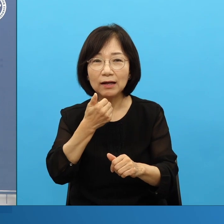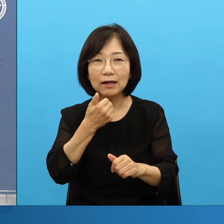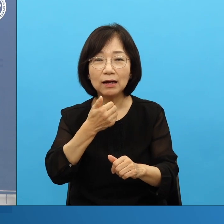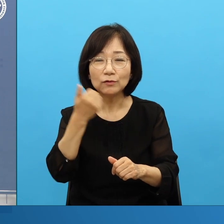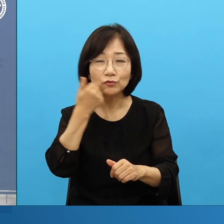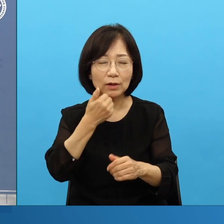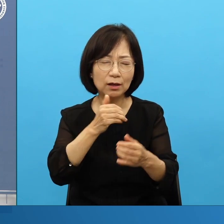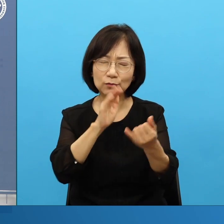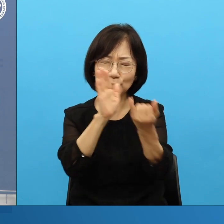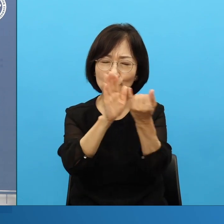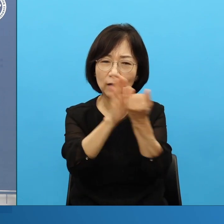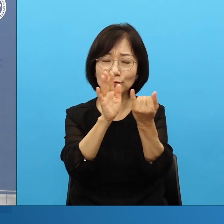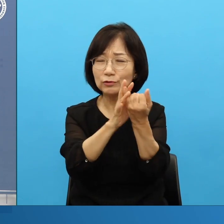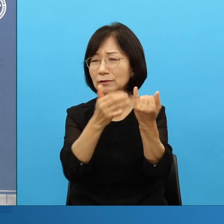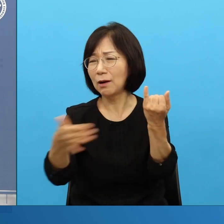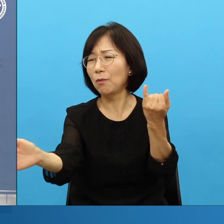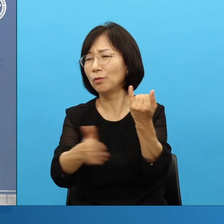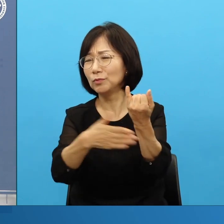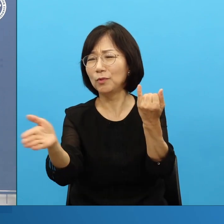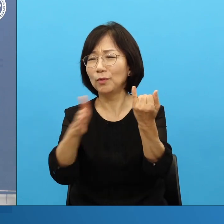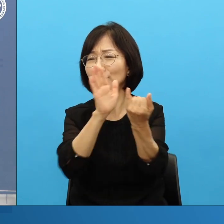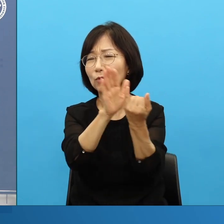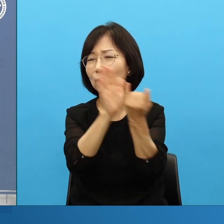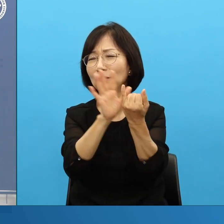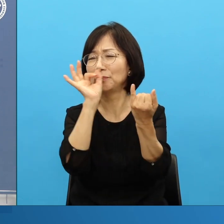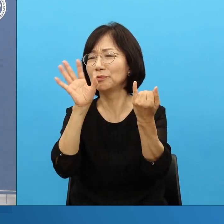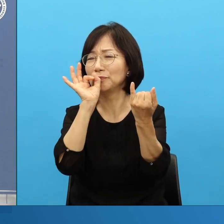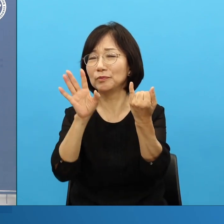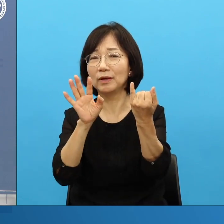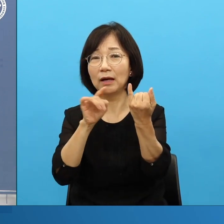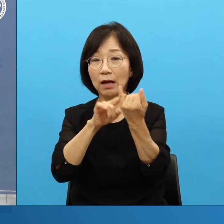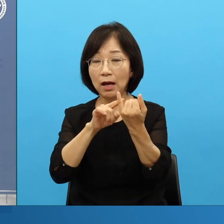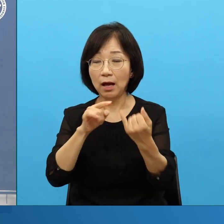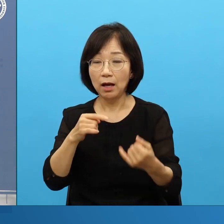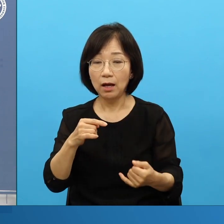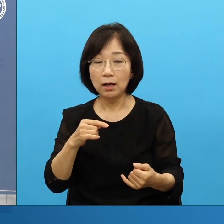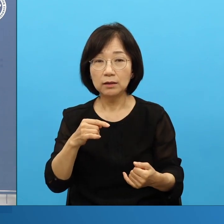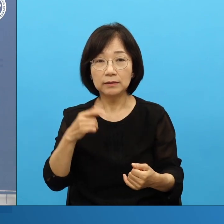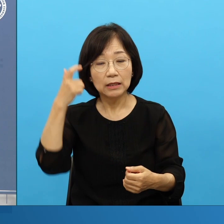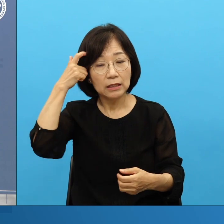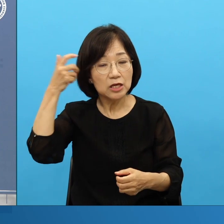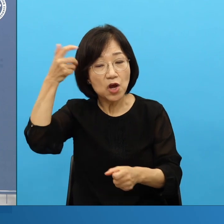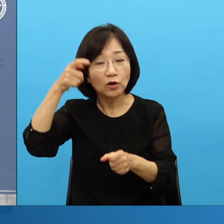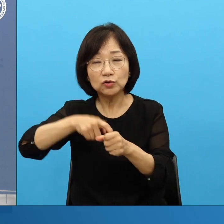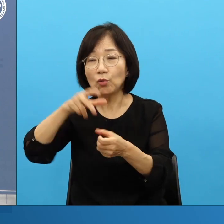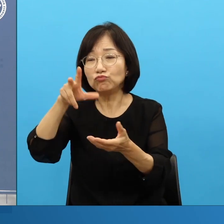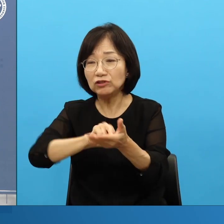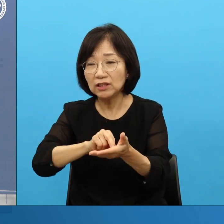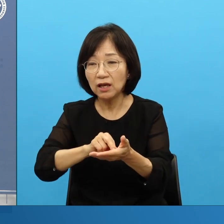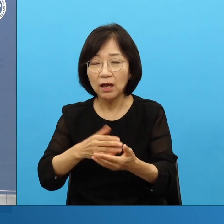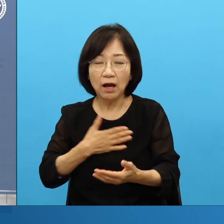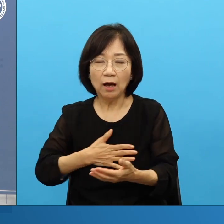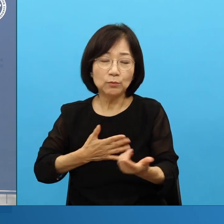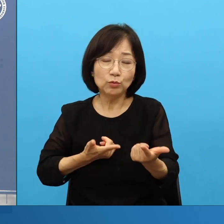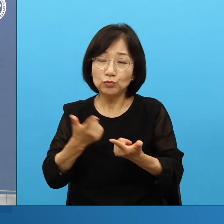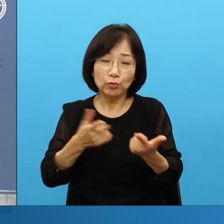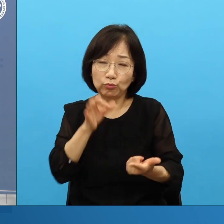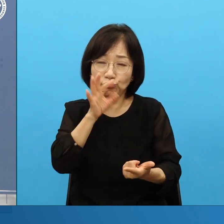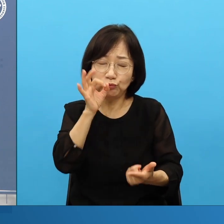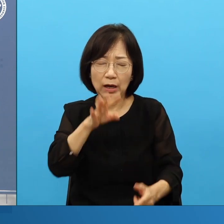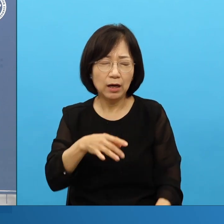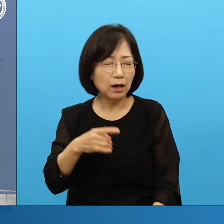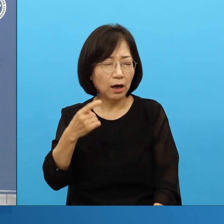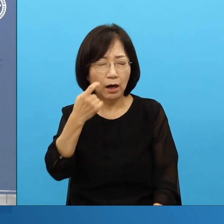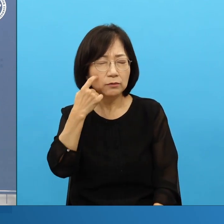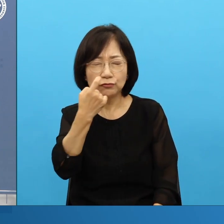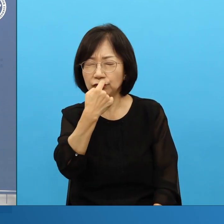눈도 안 보여. And she couldn't see. She was blind. 어떡합니까? What can you 영적 do? 문제 있어가지고 막 감정 조절도 안 되는데 나 눈도 안 보이지 기도 없고